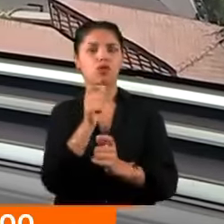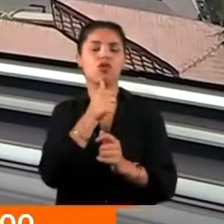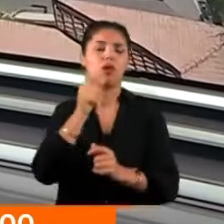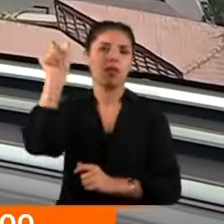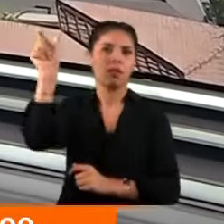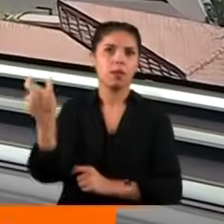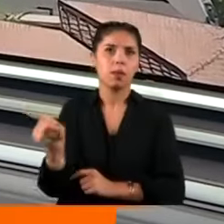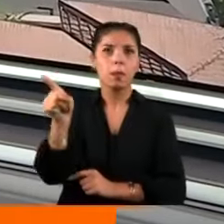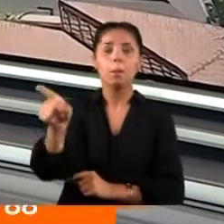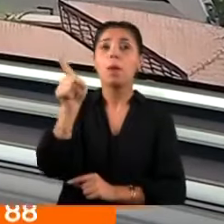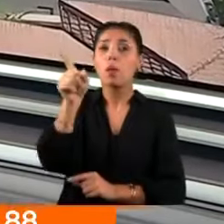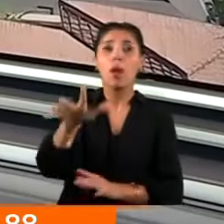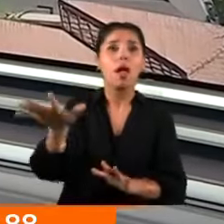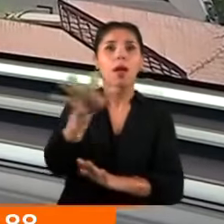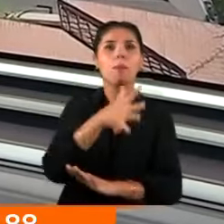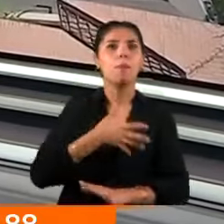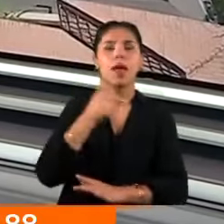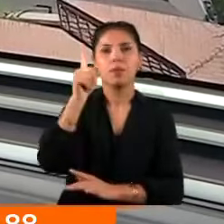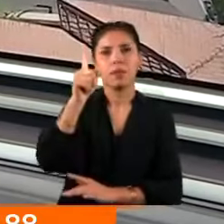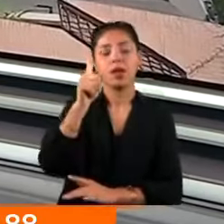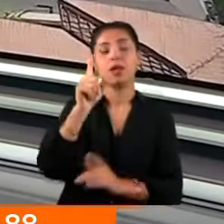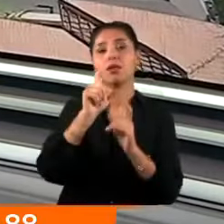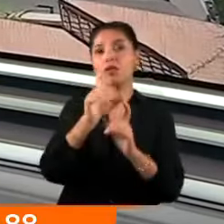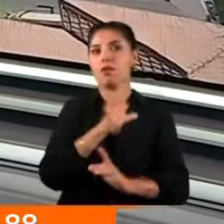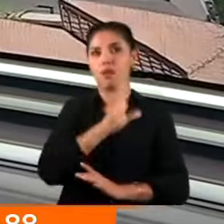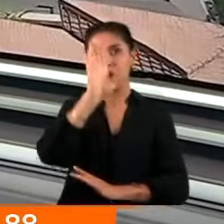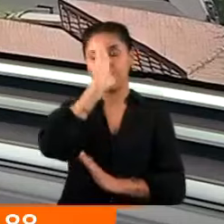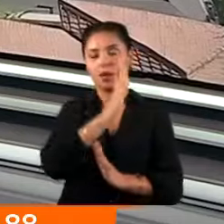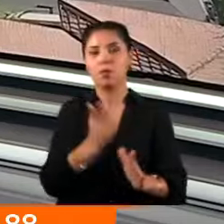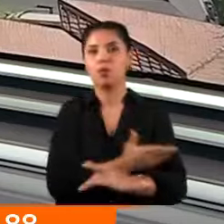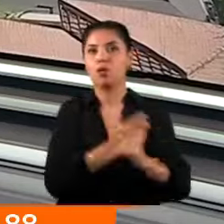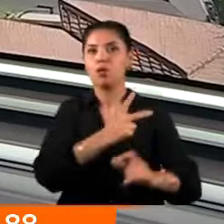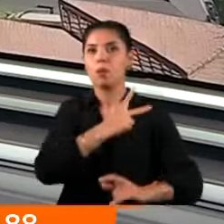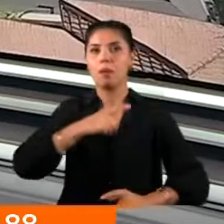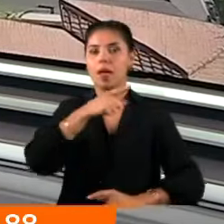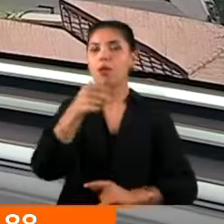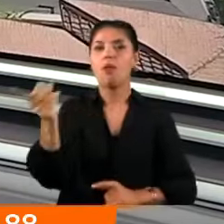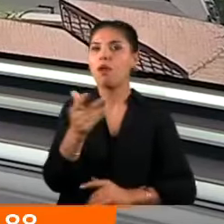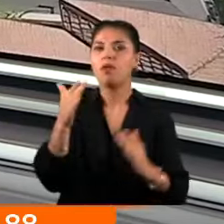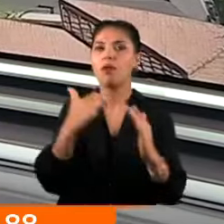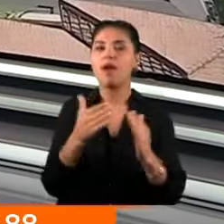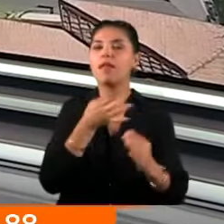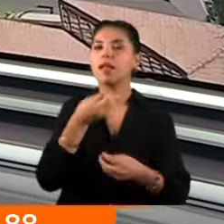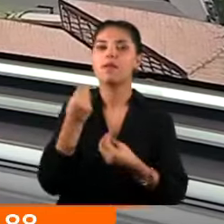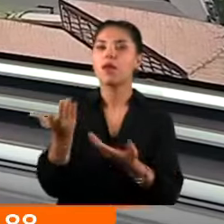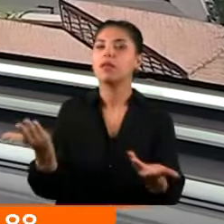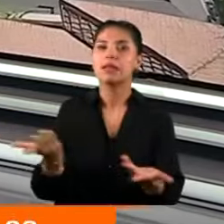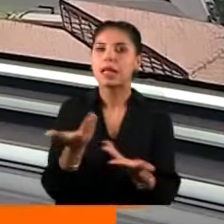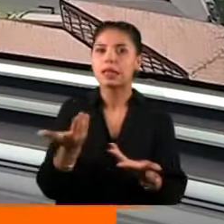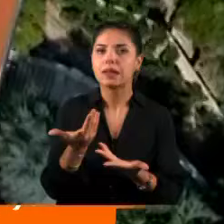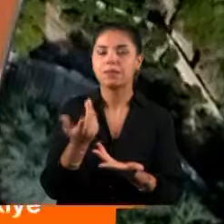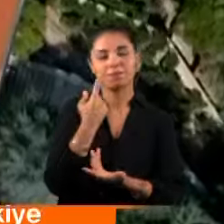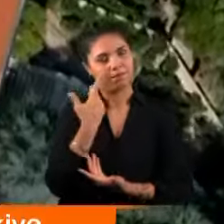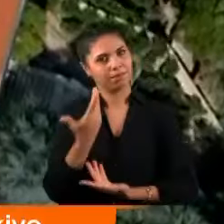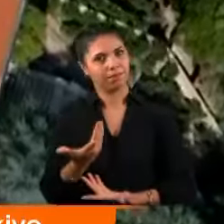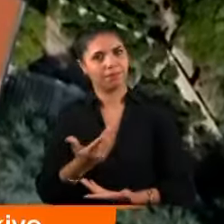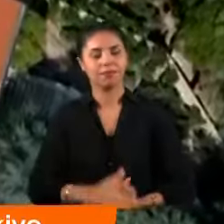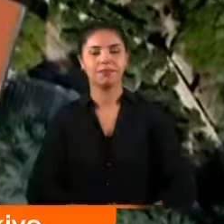ilk soruysa elbette ki belli. İstanbul Büyükşehir Belediyesi o kaçak yapıya nasıl müsaade ediyor?